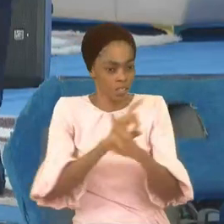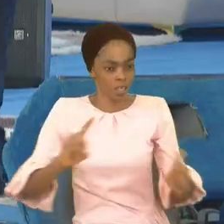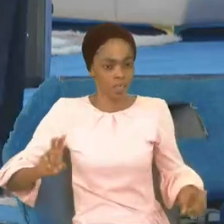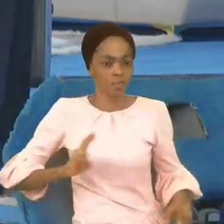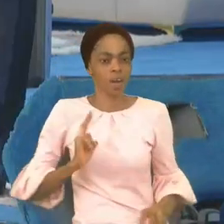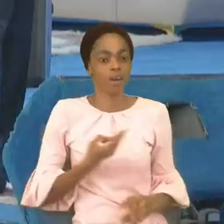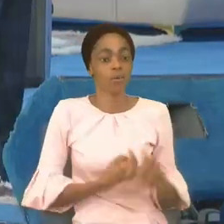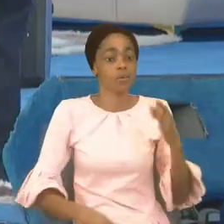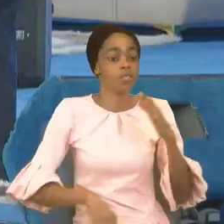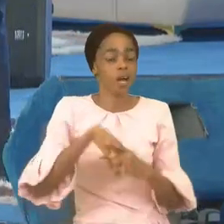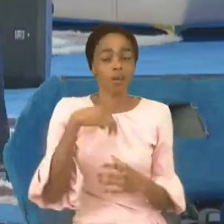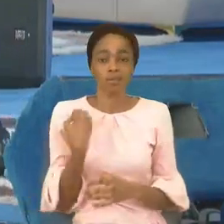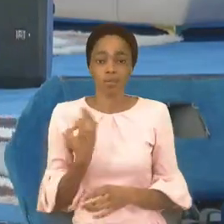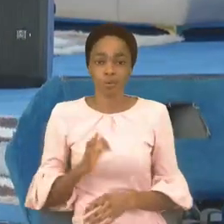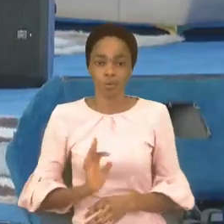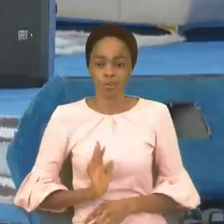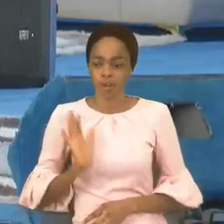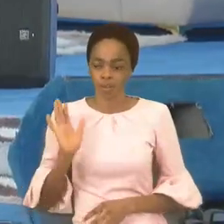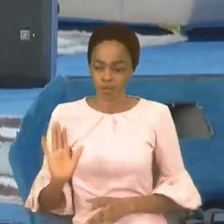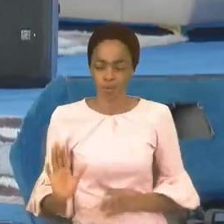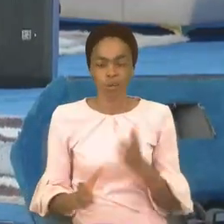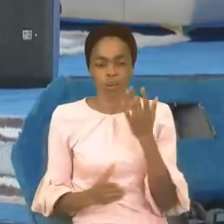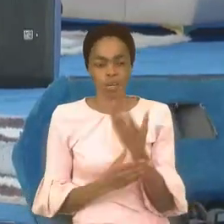ô roi.